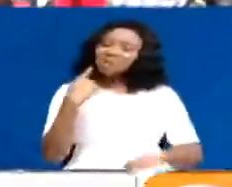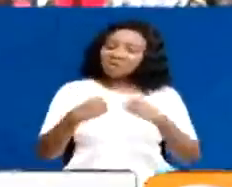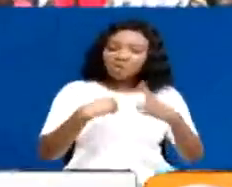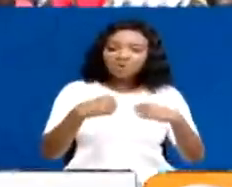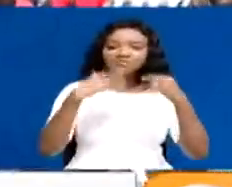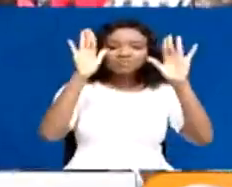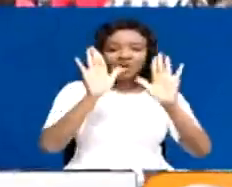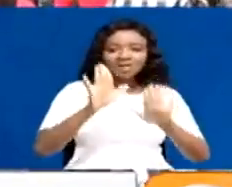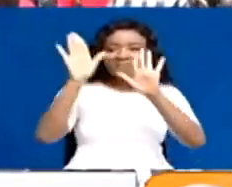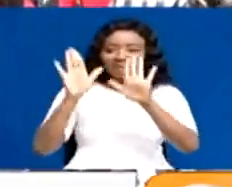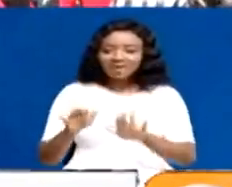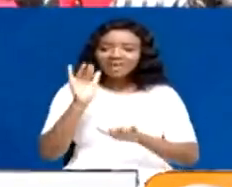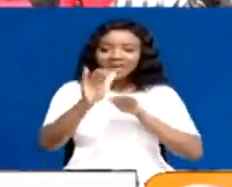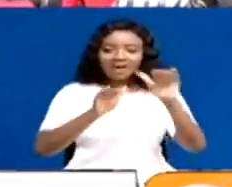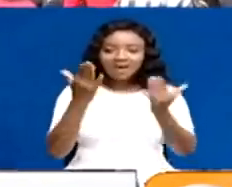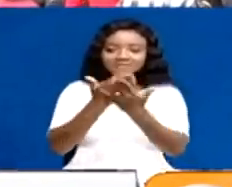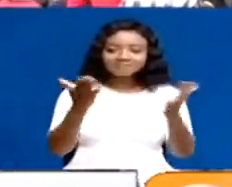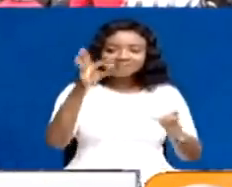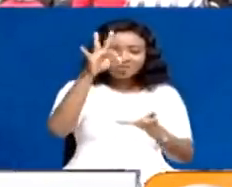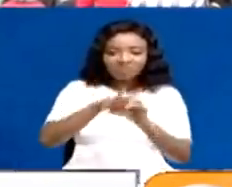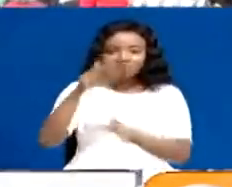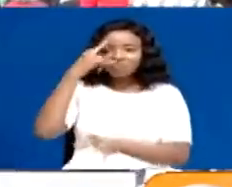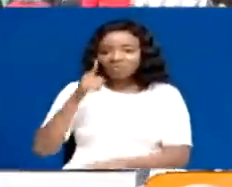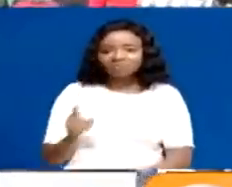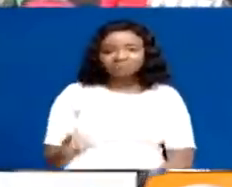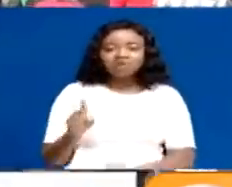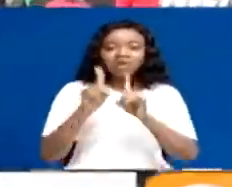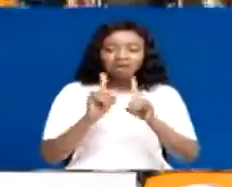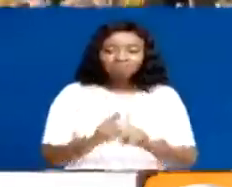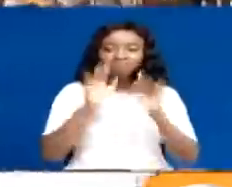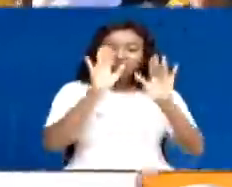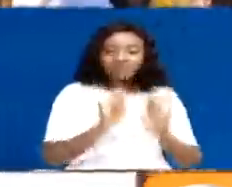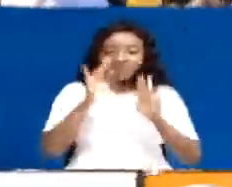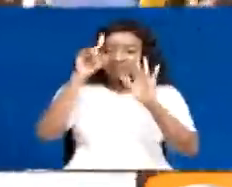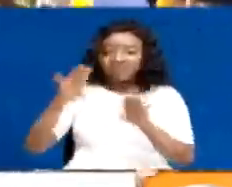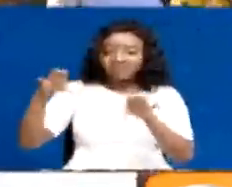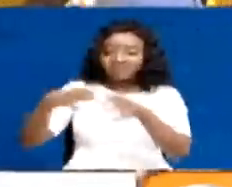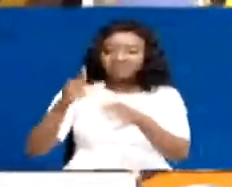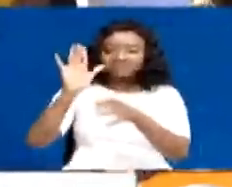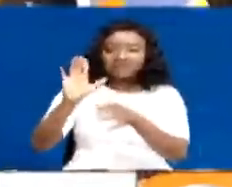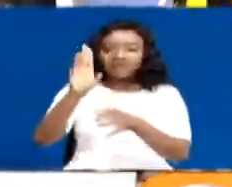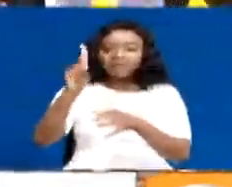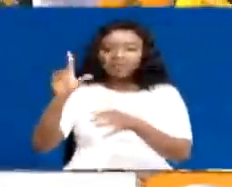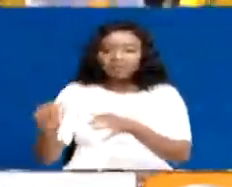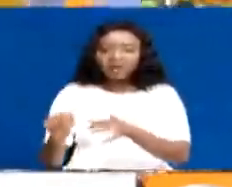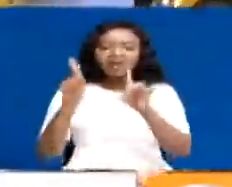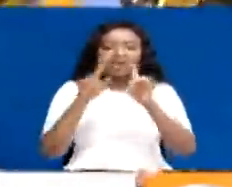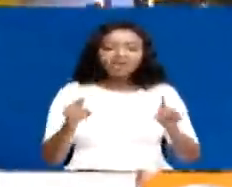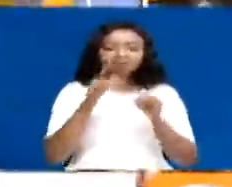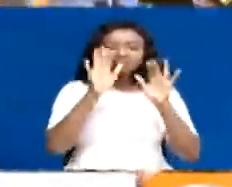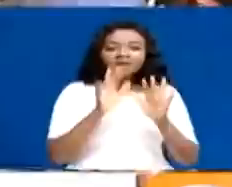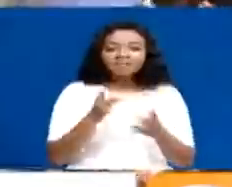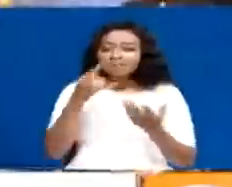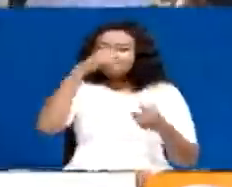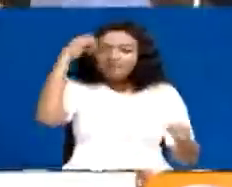zake za kusaka kura na kuuza sera za chama chake cha UDA, huku akipigia debe siasa za hasla